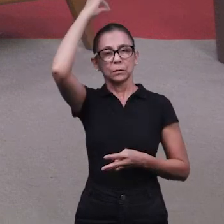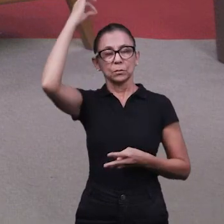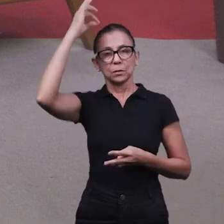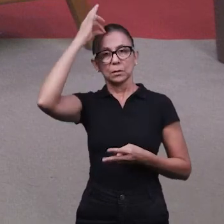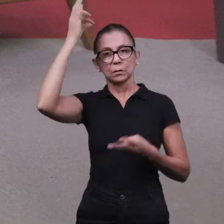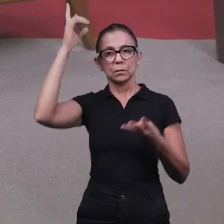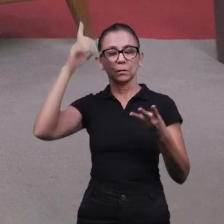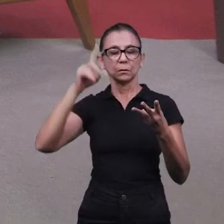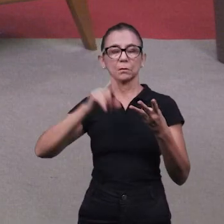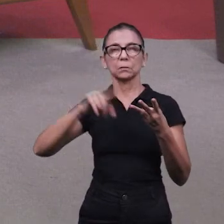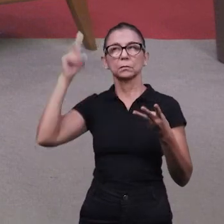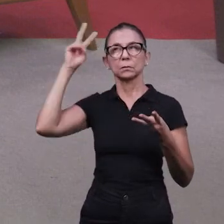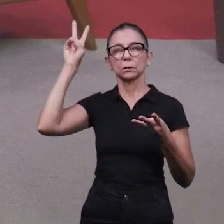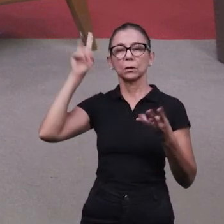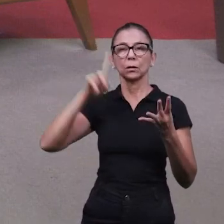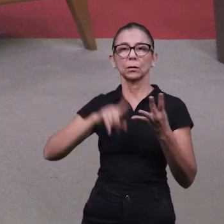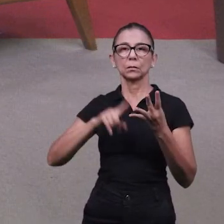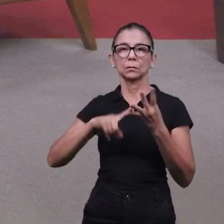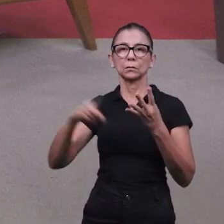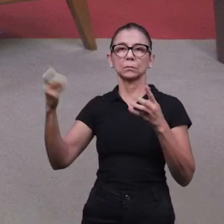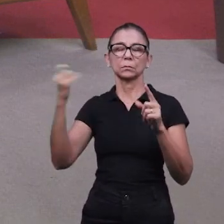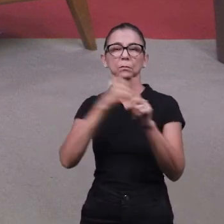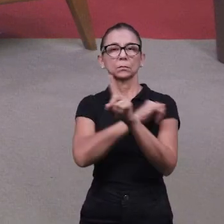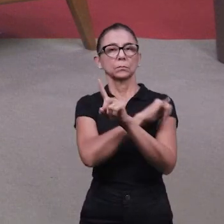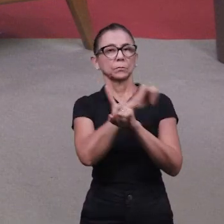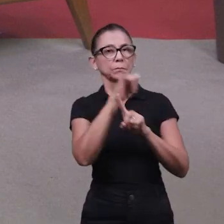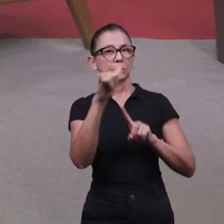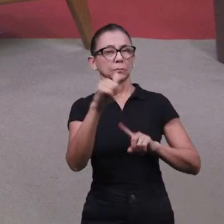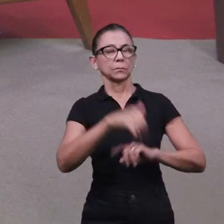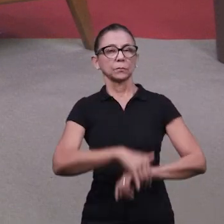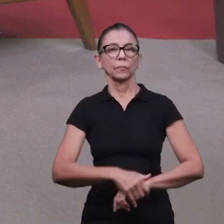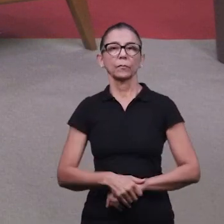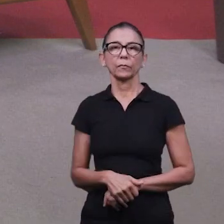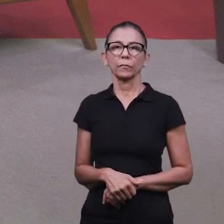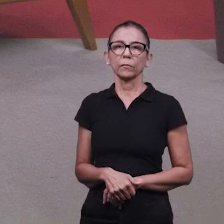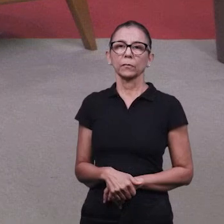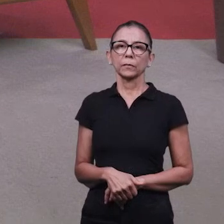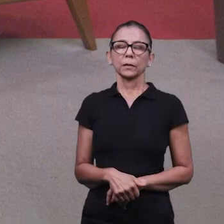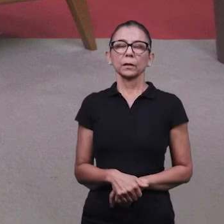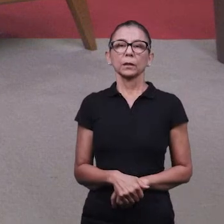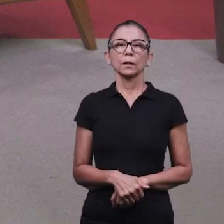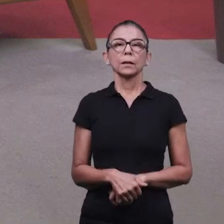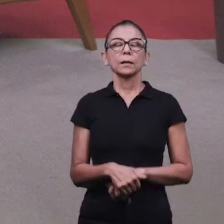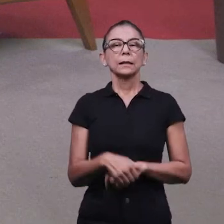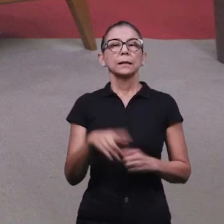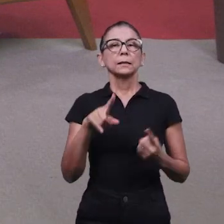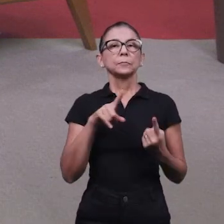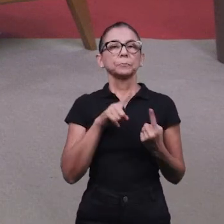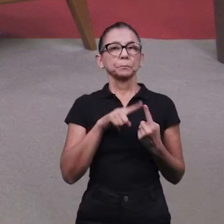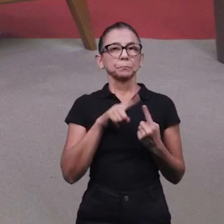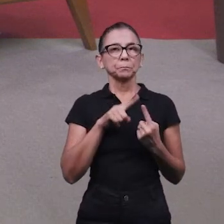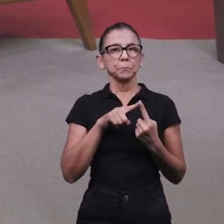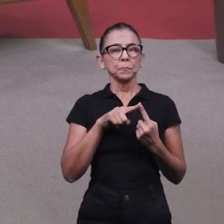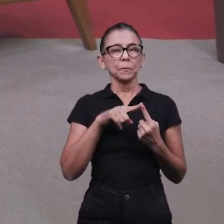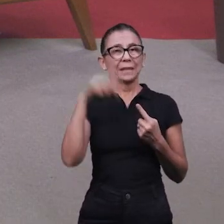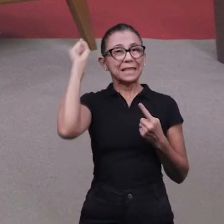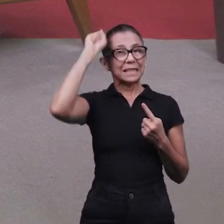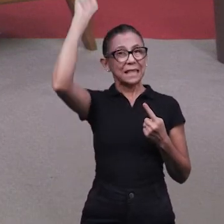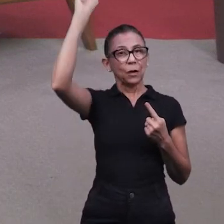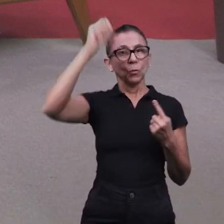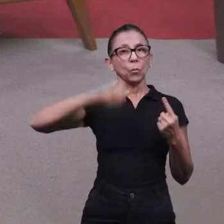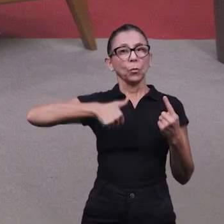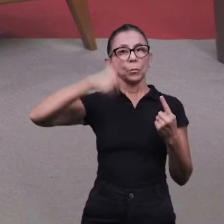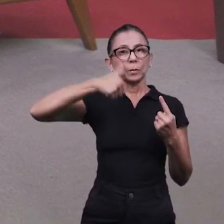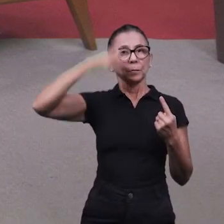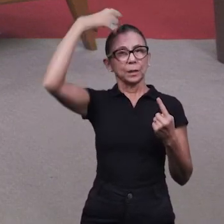nous voyons l'historique et le prophétique, exactement. Donc Saül, qui était le premier roi, Josias, quelle